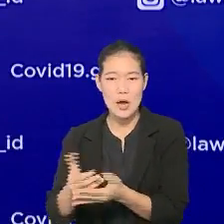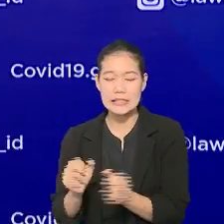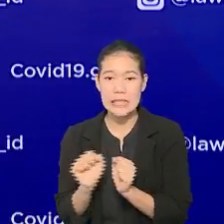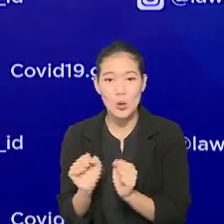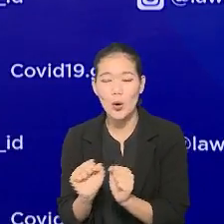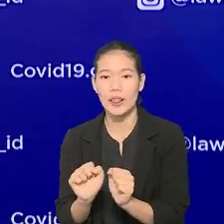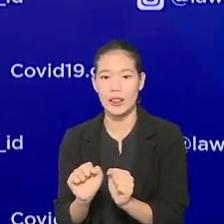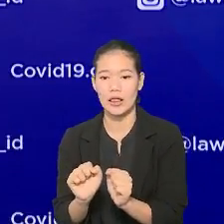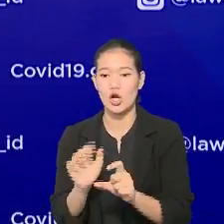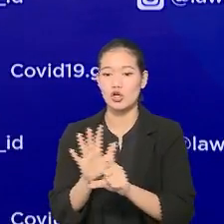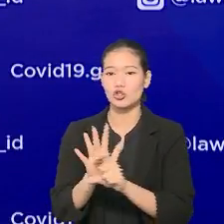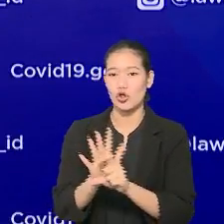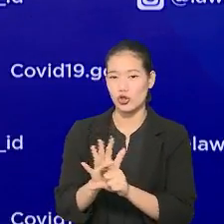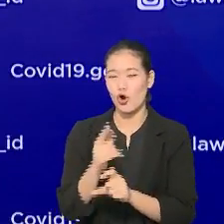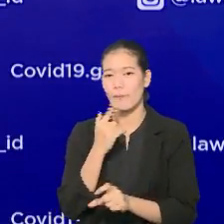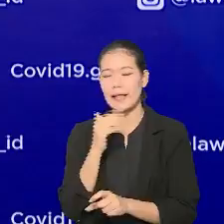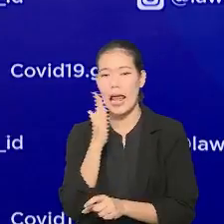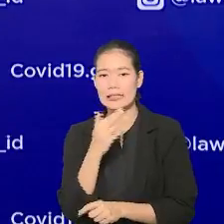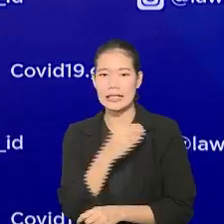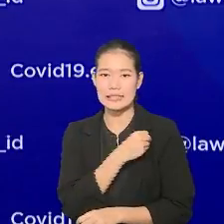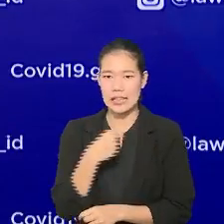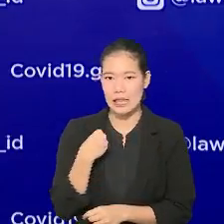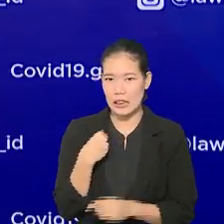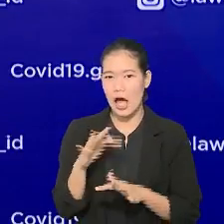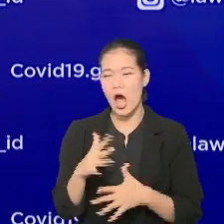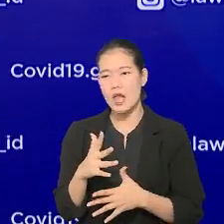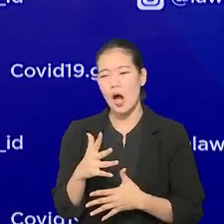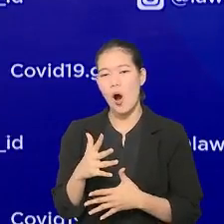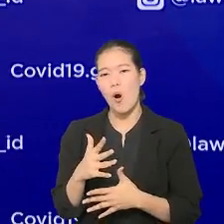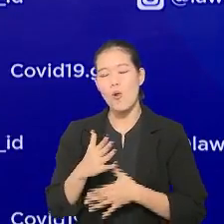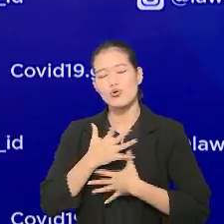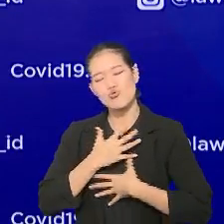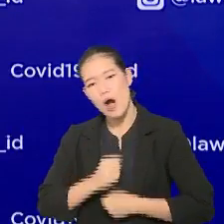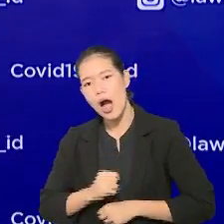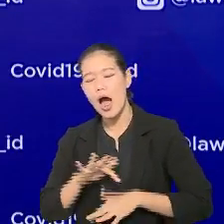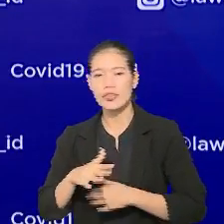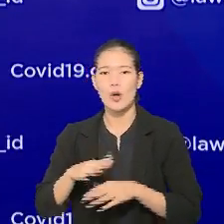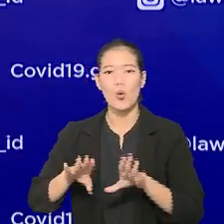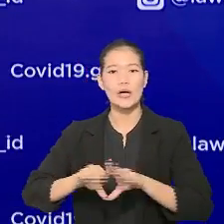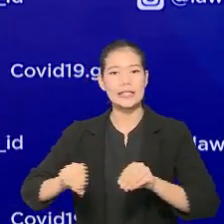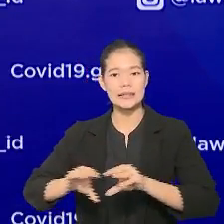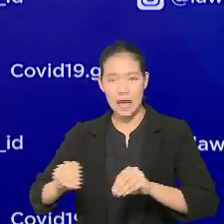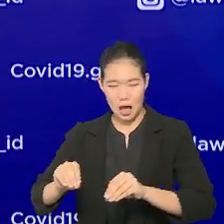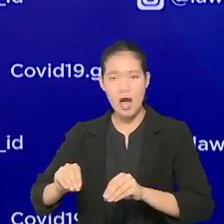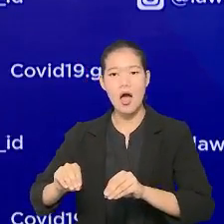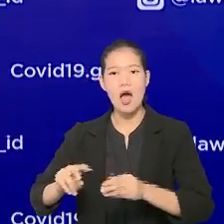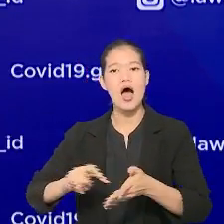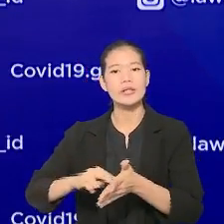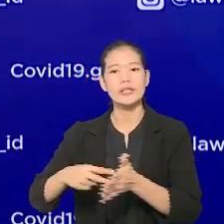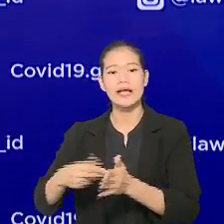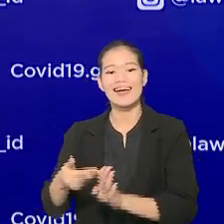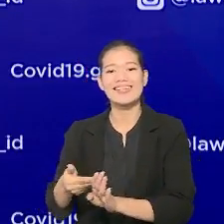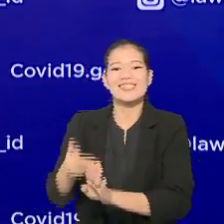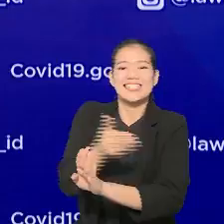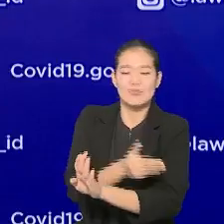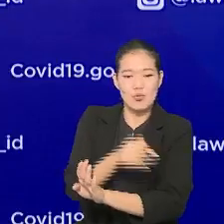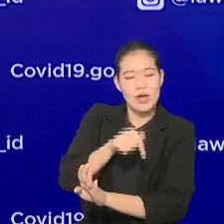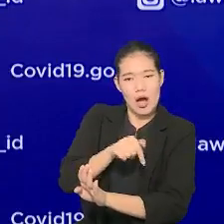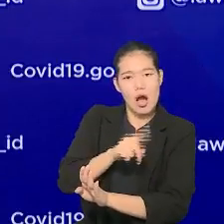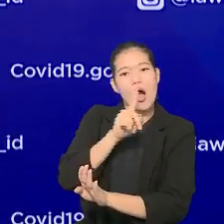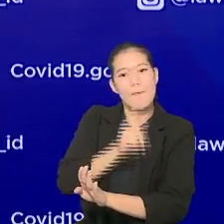mendesak, seperti untuk alasan kesehatan, kedukaan, atau tugas kedinasan, maka perlu adanya